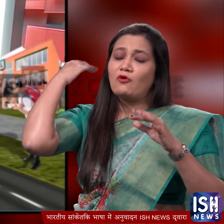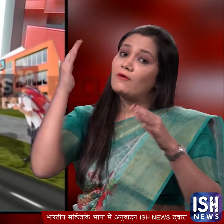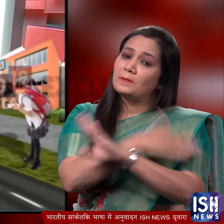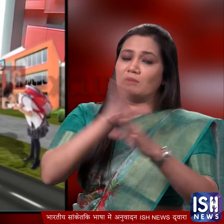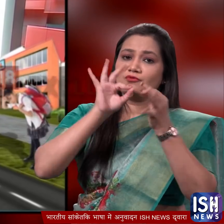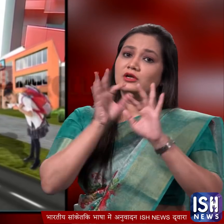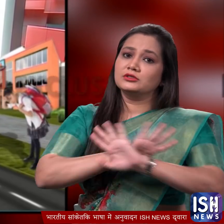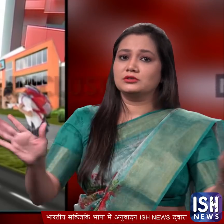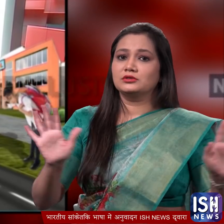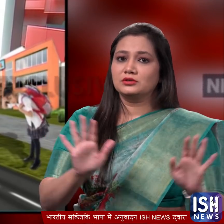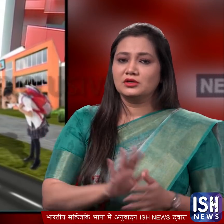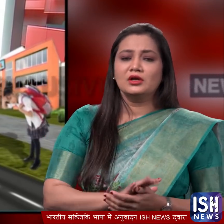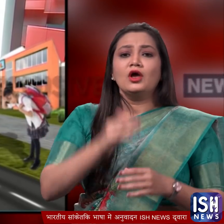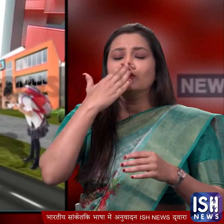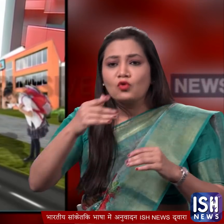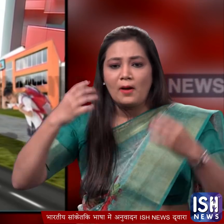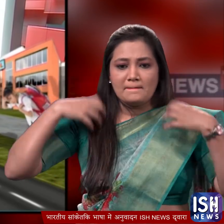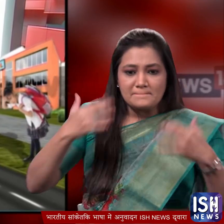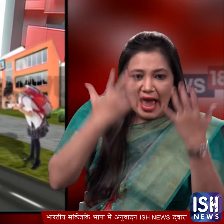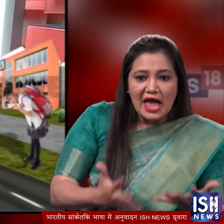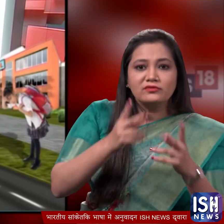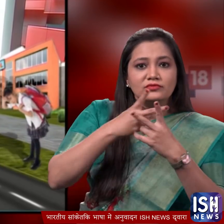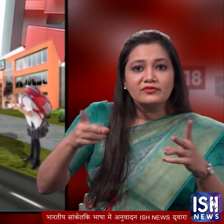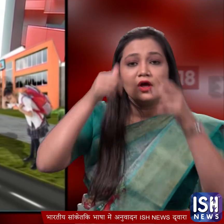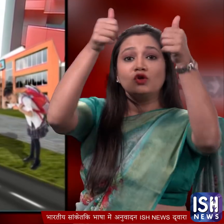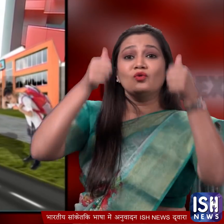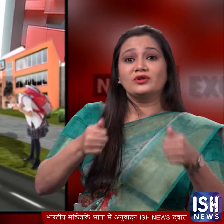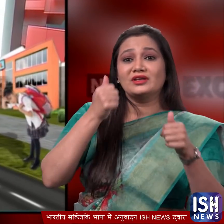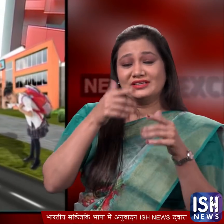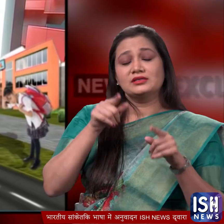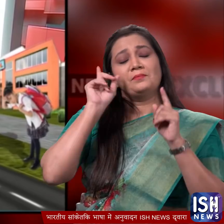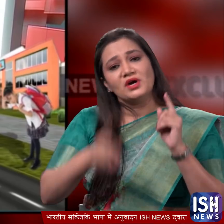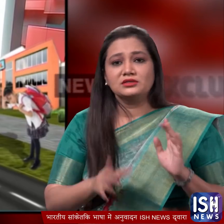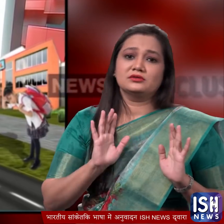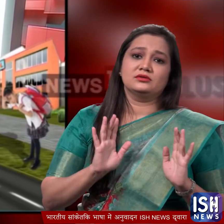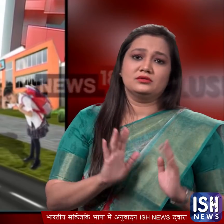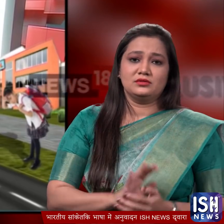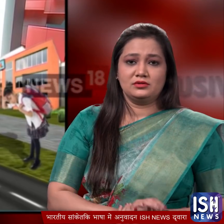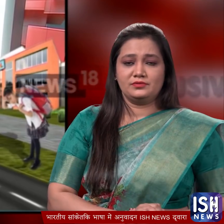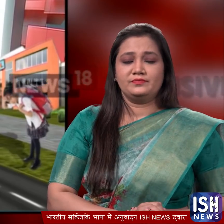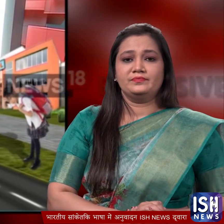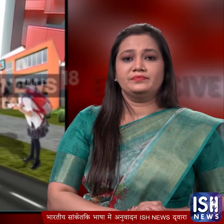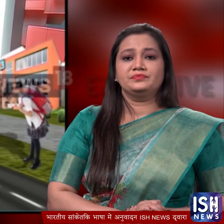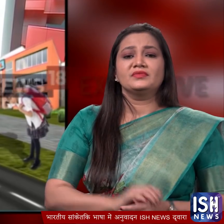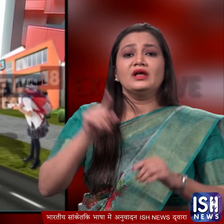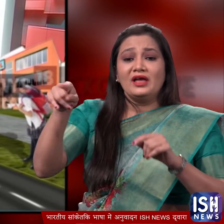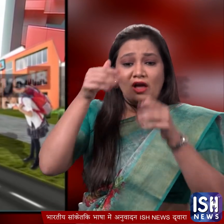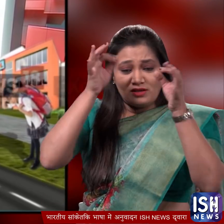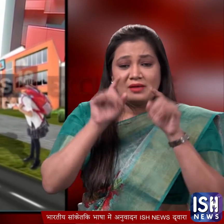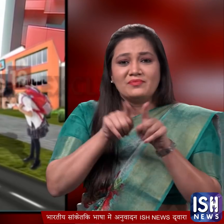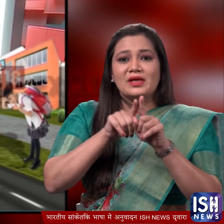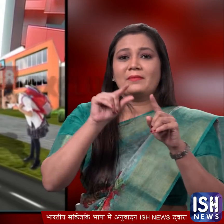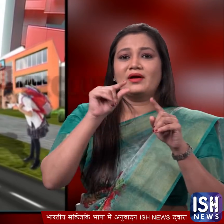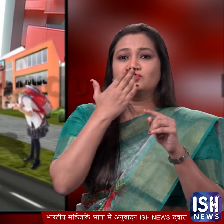पहले से ही तय होगा और सभी स्कूलों को स्कूल बैग के वजन की जानकारी स्कूल के नोटिस बोर्ड पर लगानी होगी,